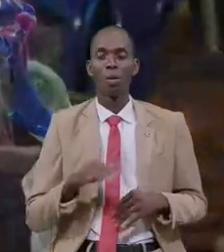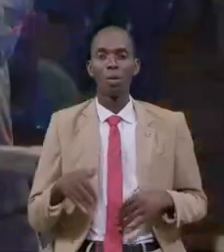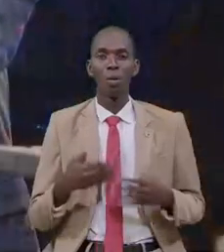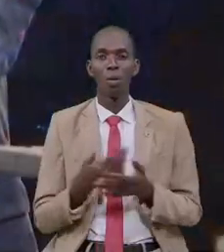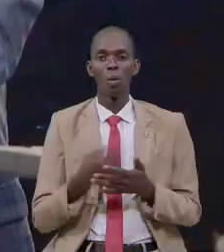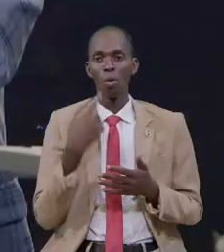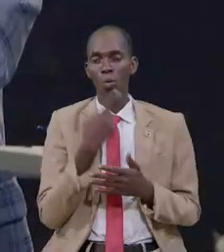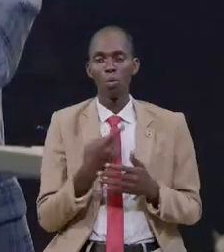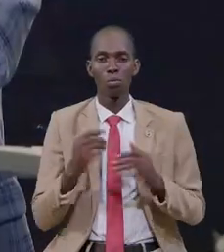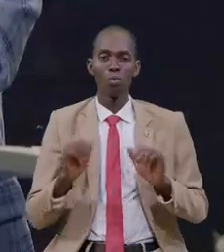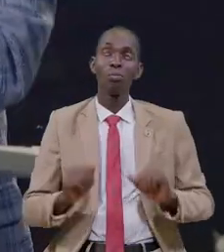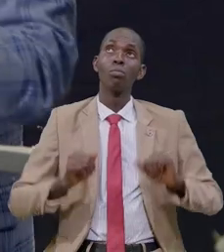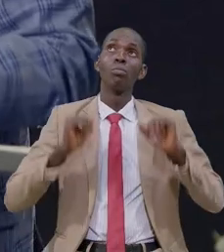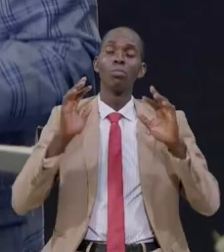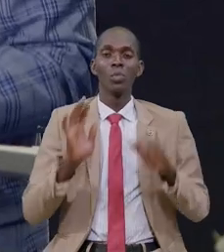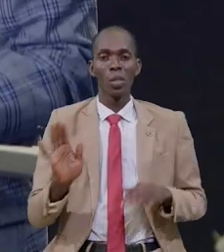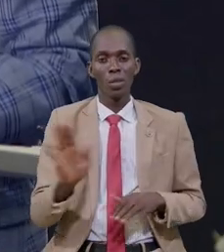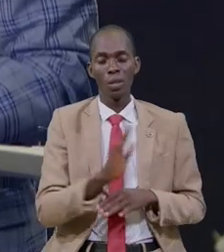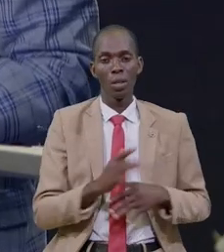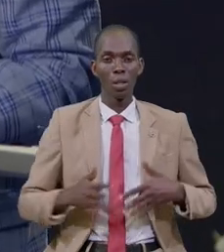Et vous qui avez donné votre vie à Christ ce soir,